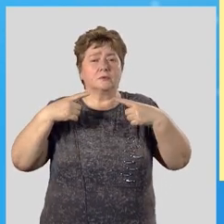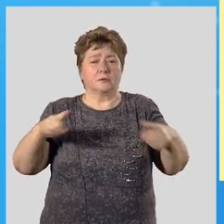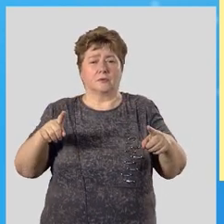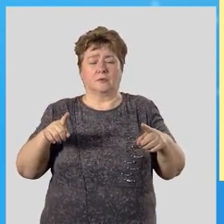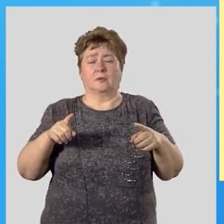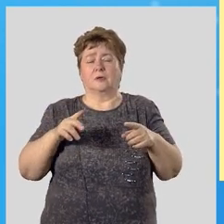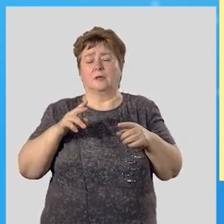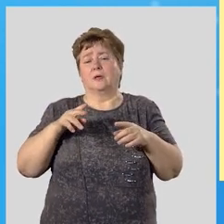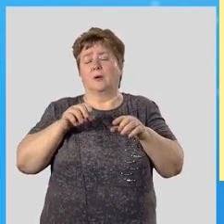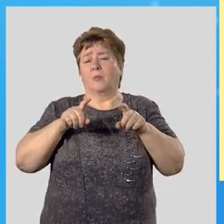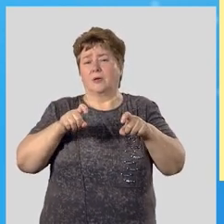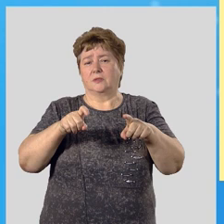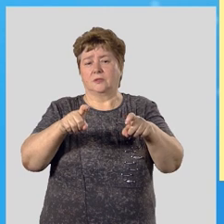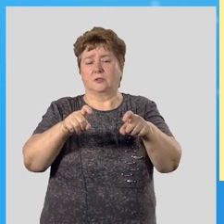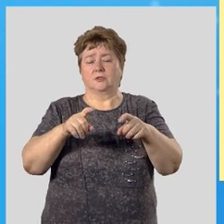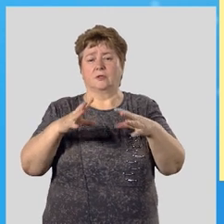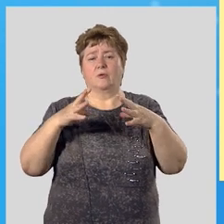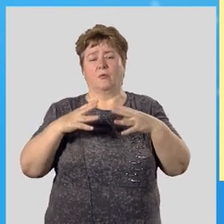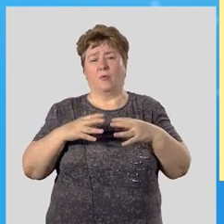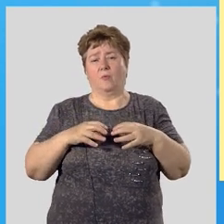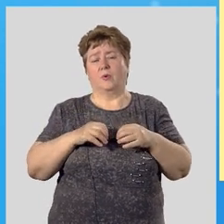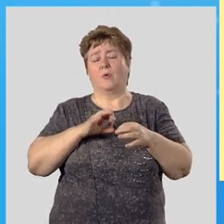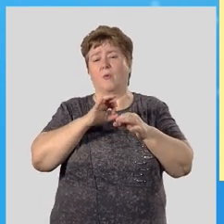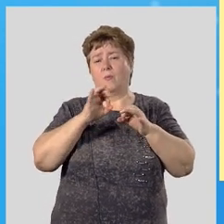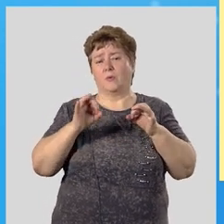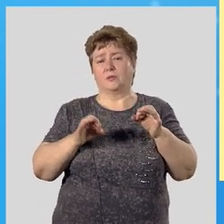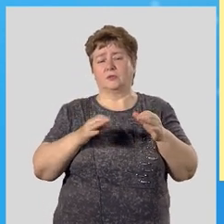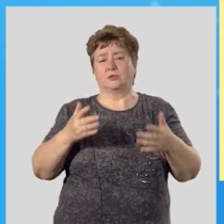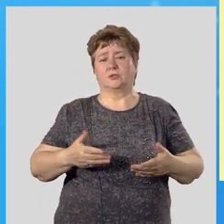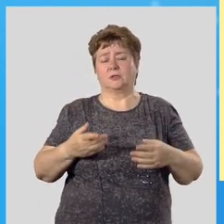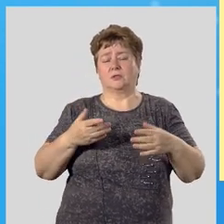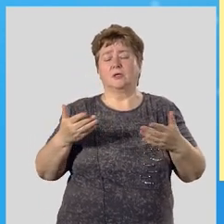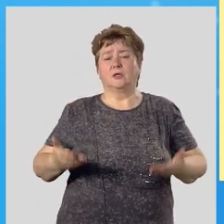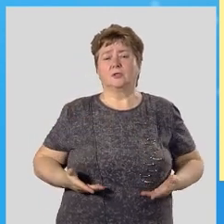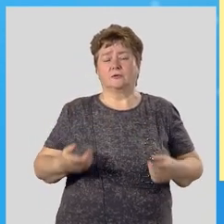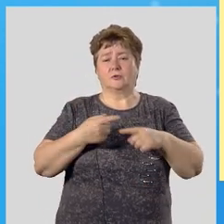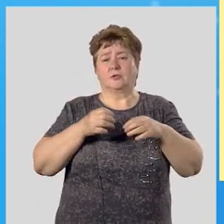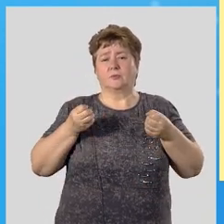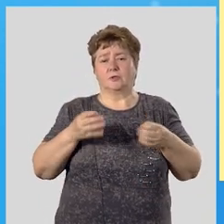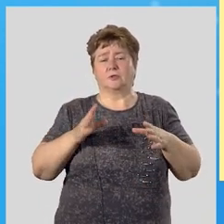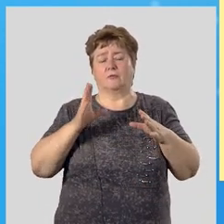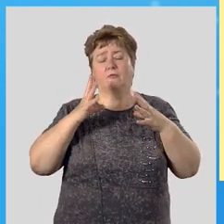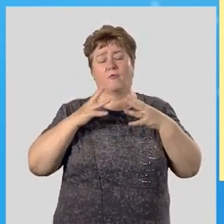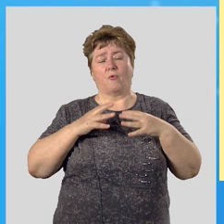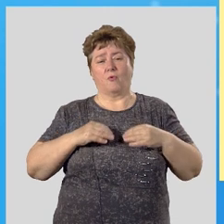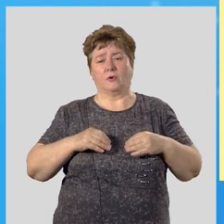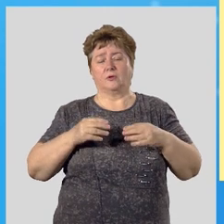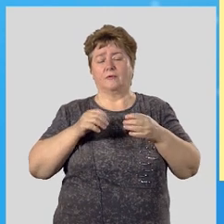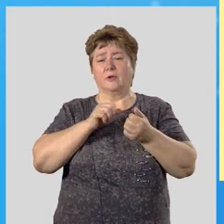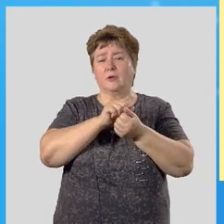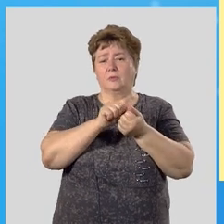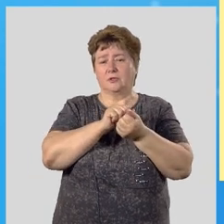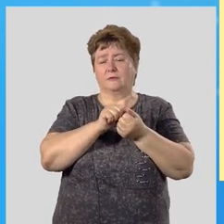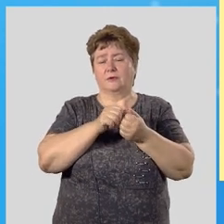исключительно паразитический образ жизни. Обитают эти простейшие в органах